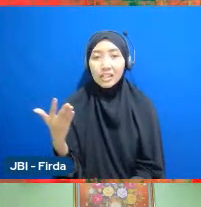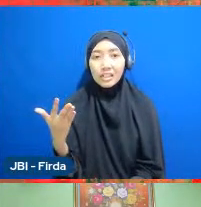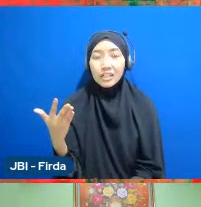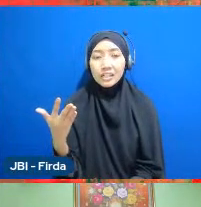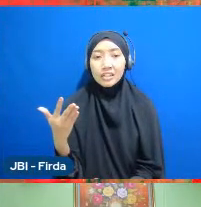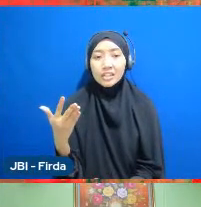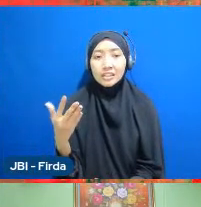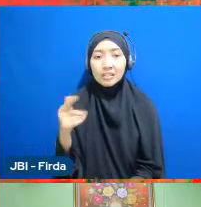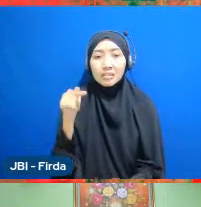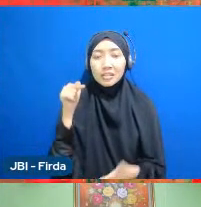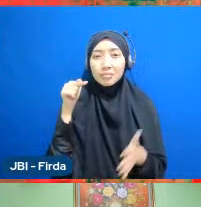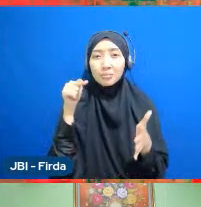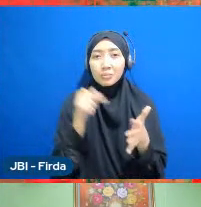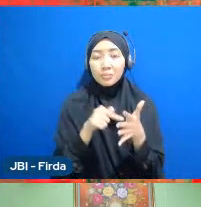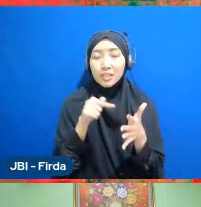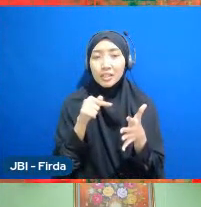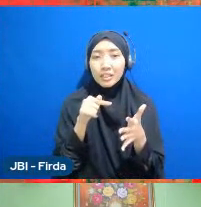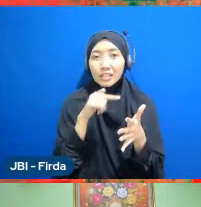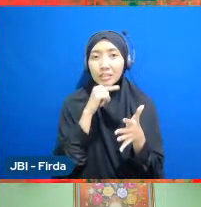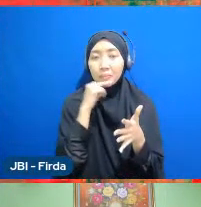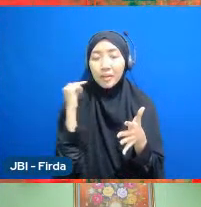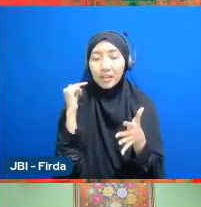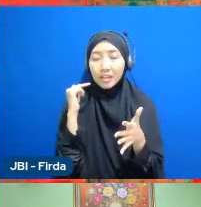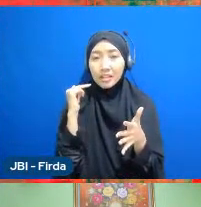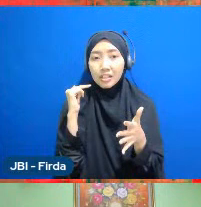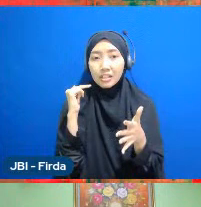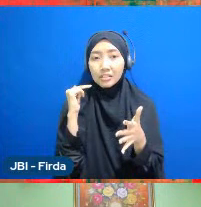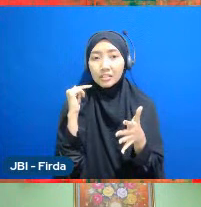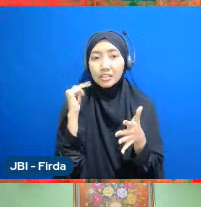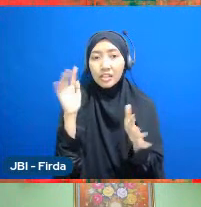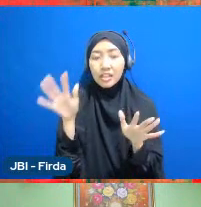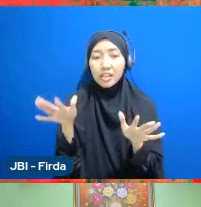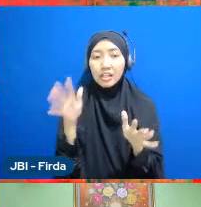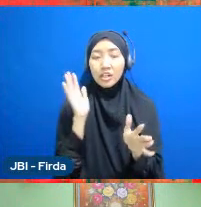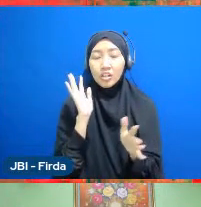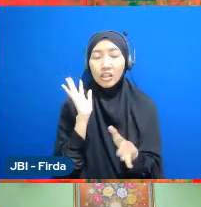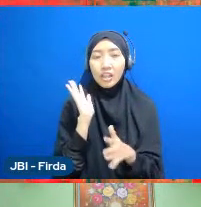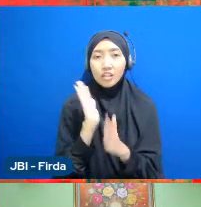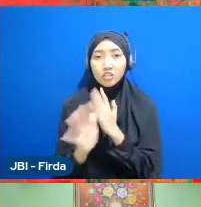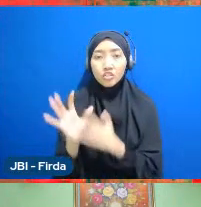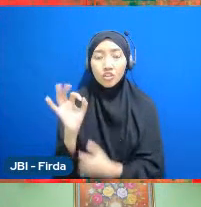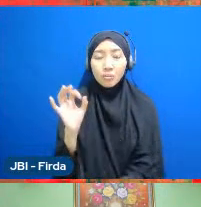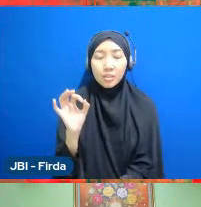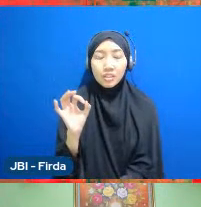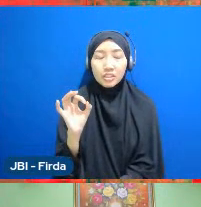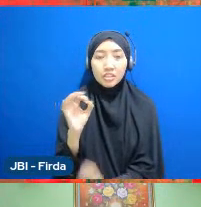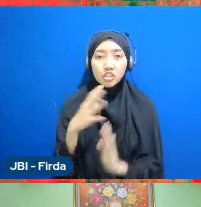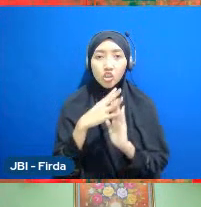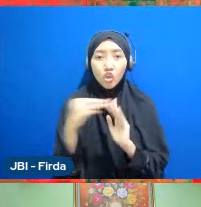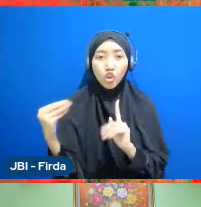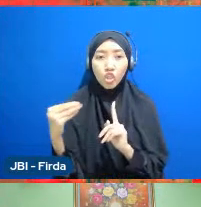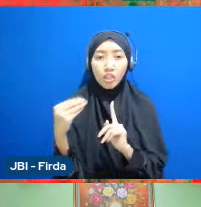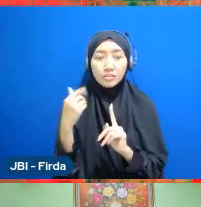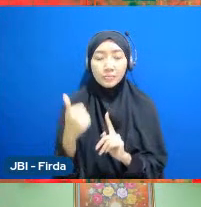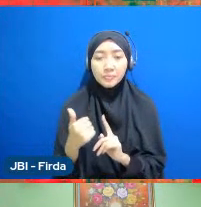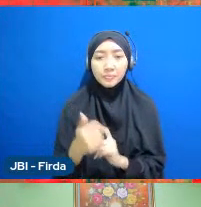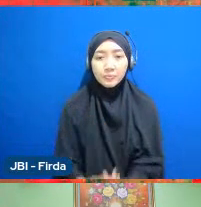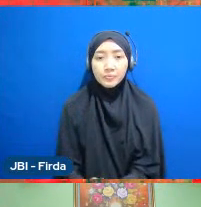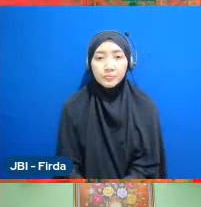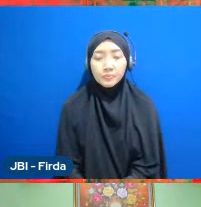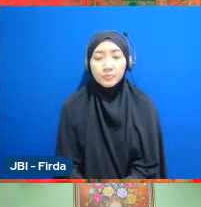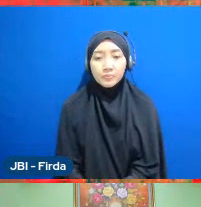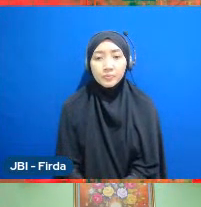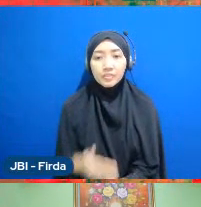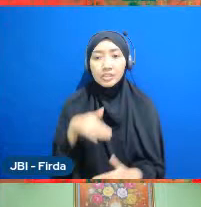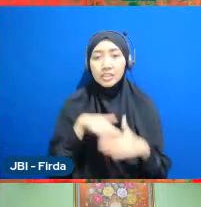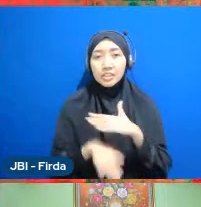klik tulisan yang berwarna merah ini. Otomatis materi akan terdownload. Lalu sahabat